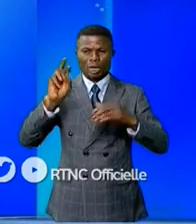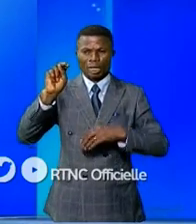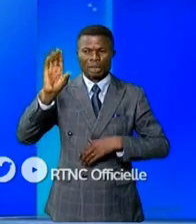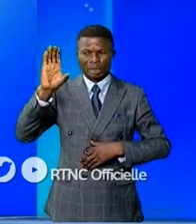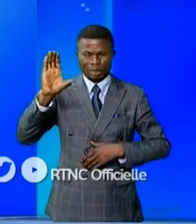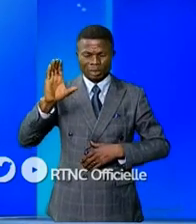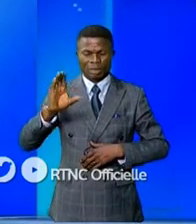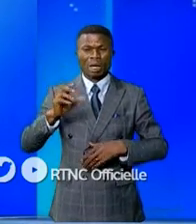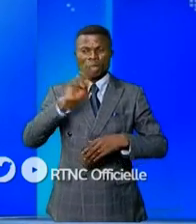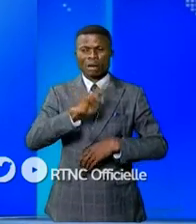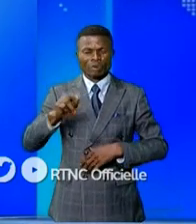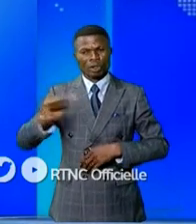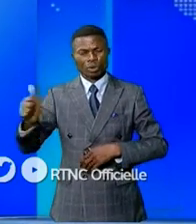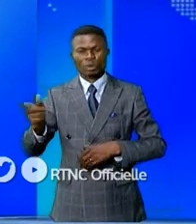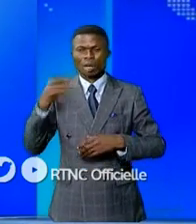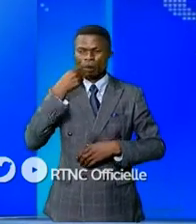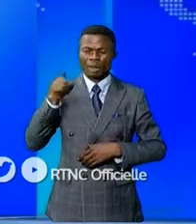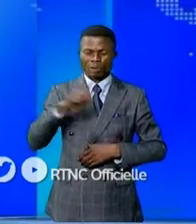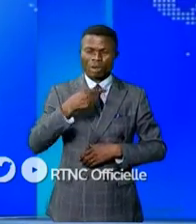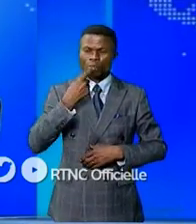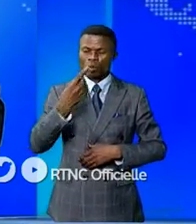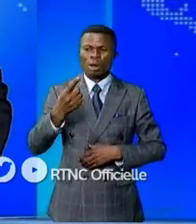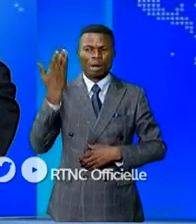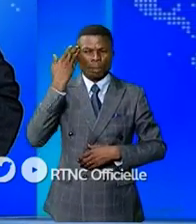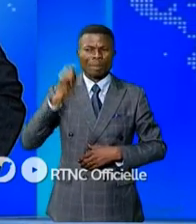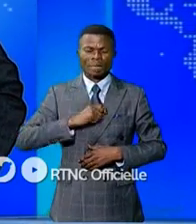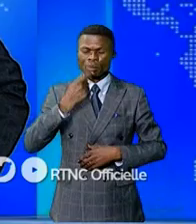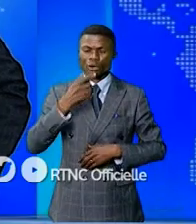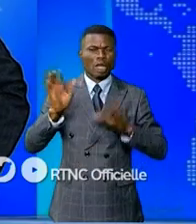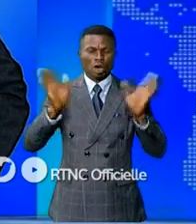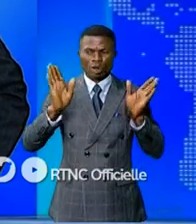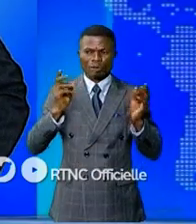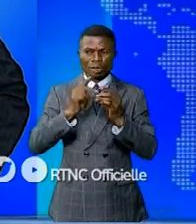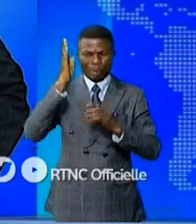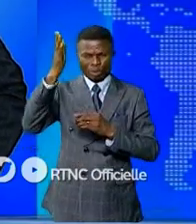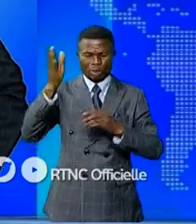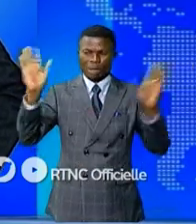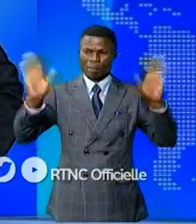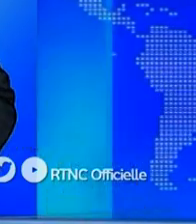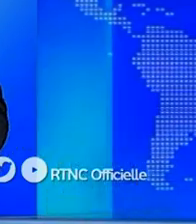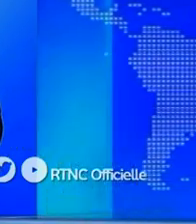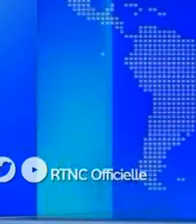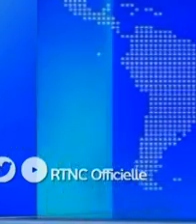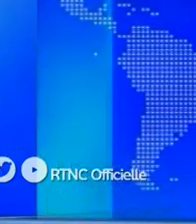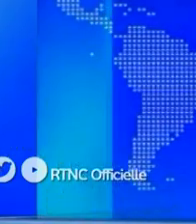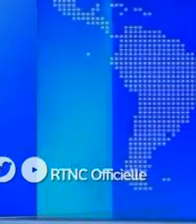antennes. Retrouvez à 22h José Baïtoambo pour d'autres sujets d'actualité. Excellente soirée à tous.